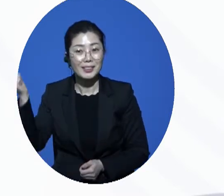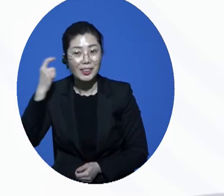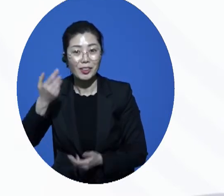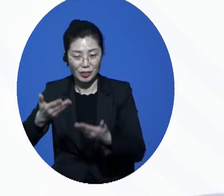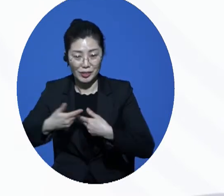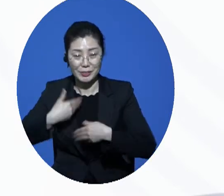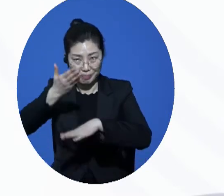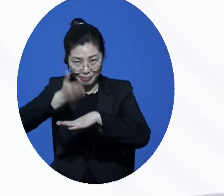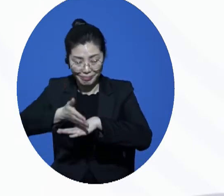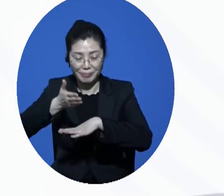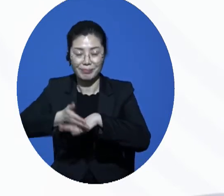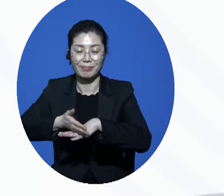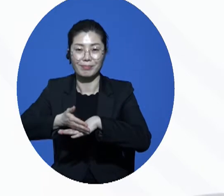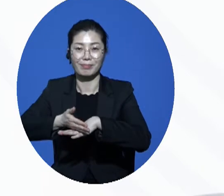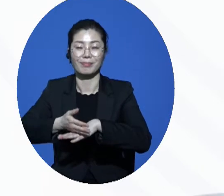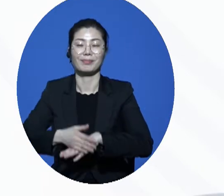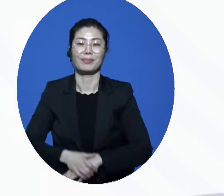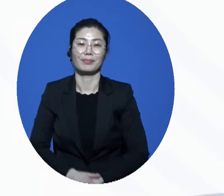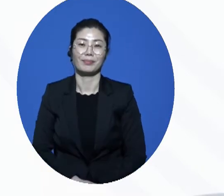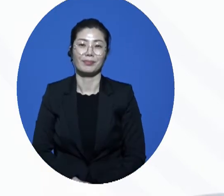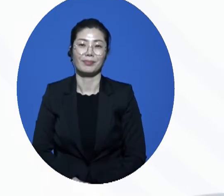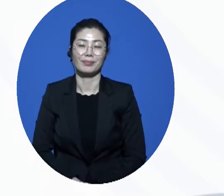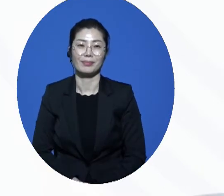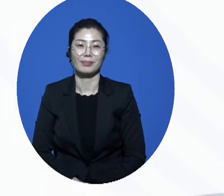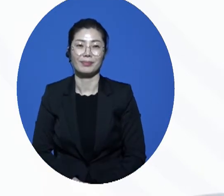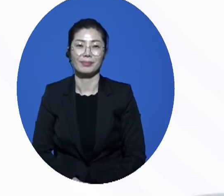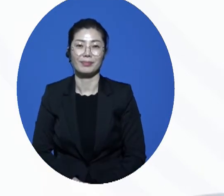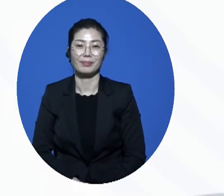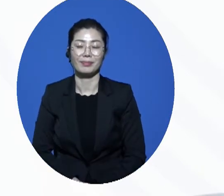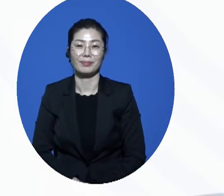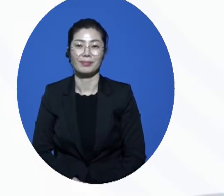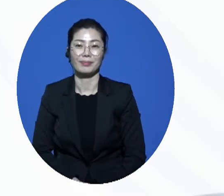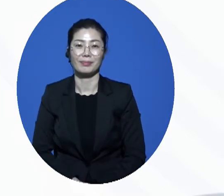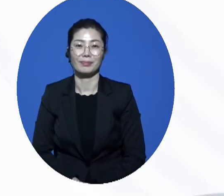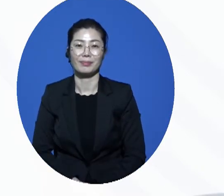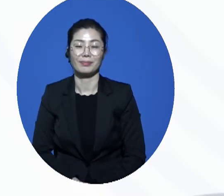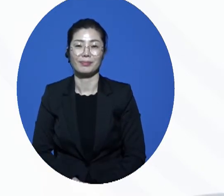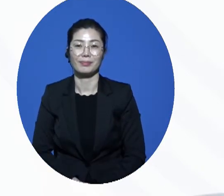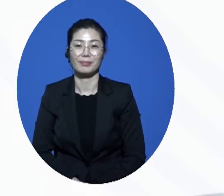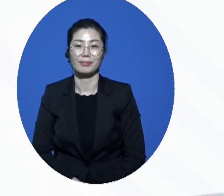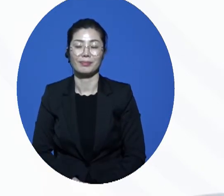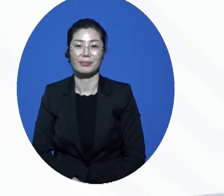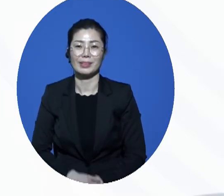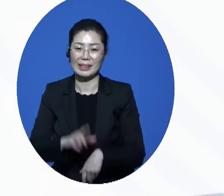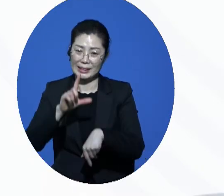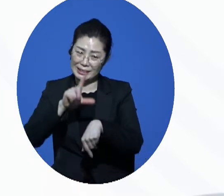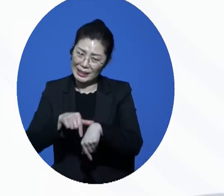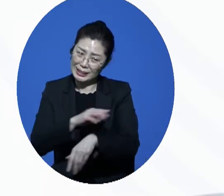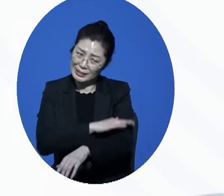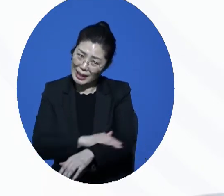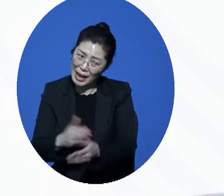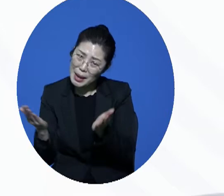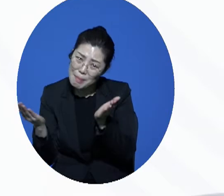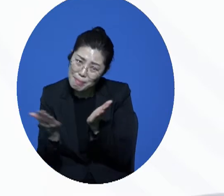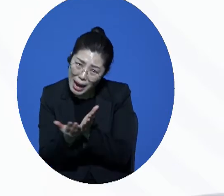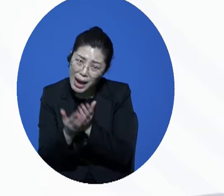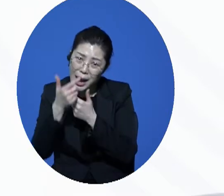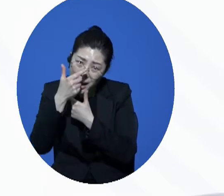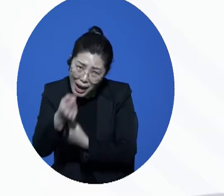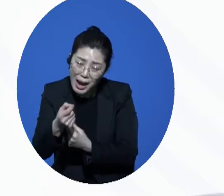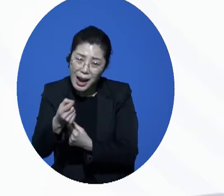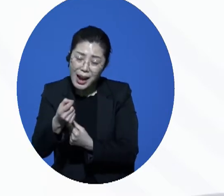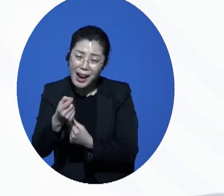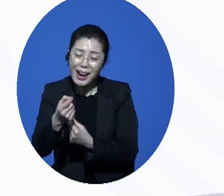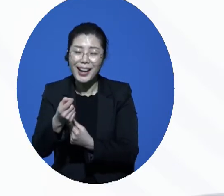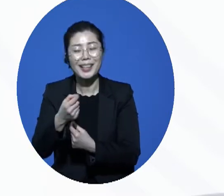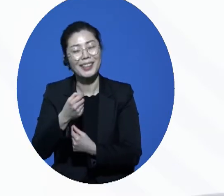주셔서 감사합니다. 네, 제가 시간을 잘 맞추었기를